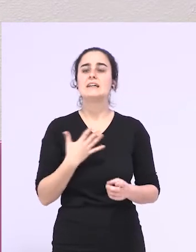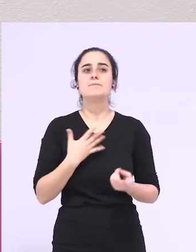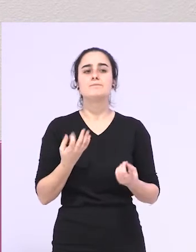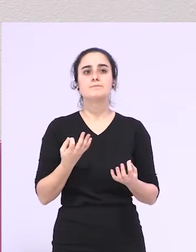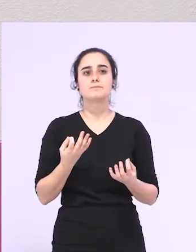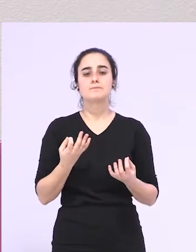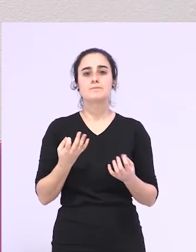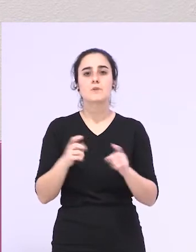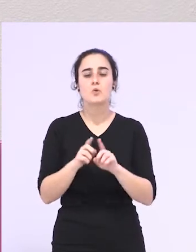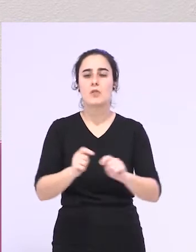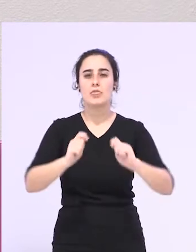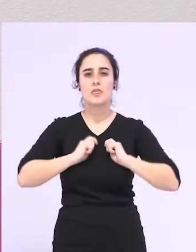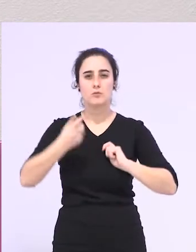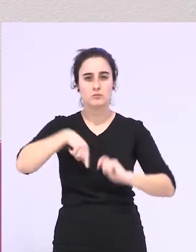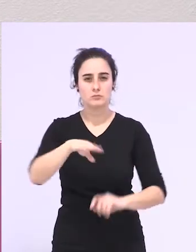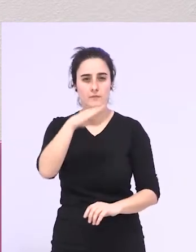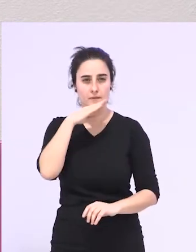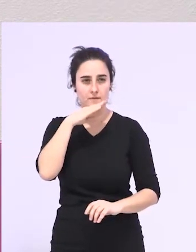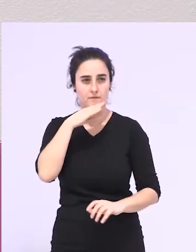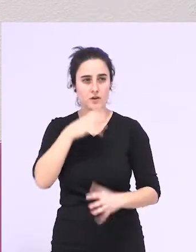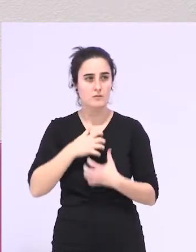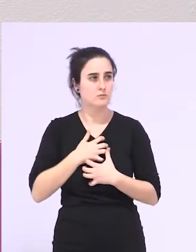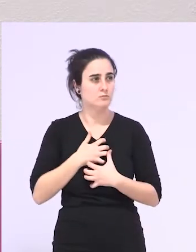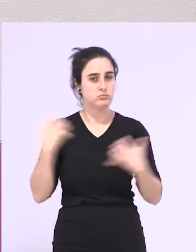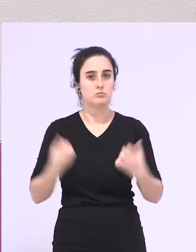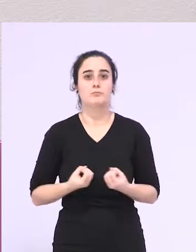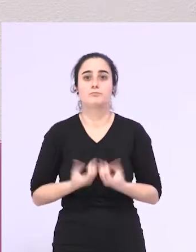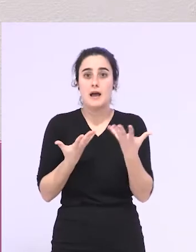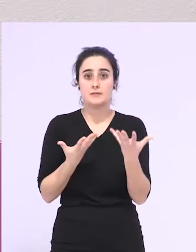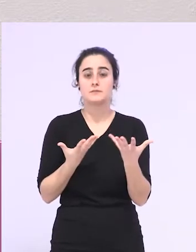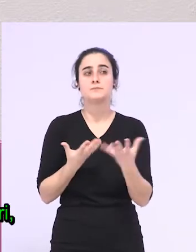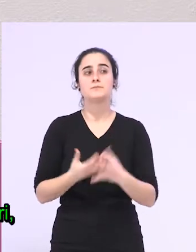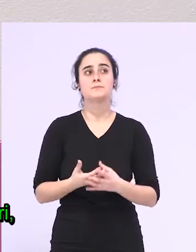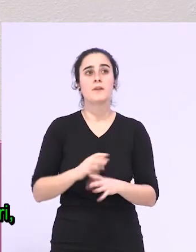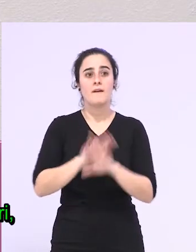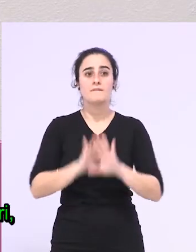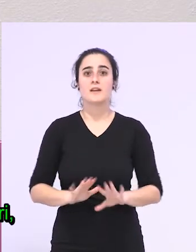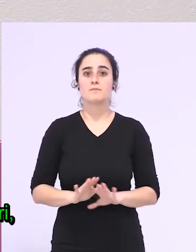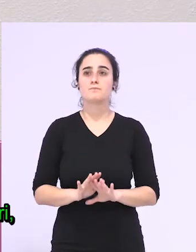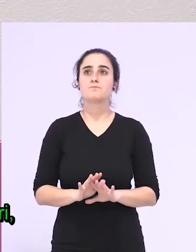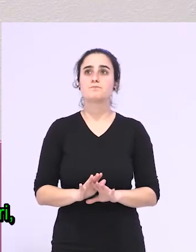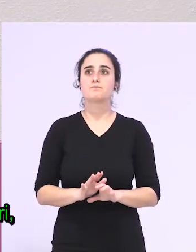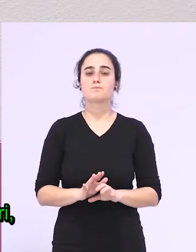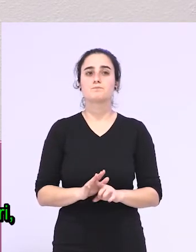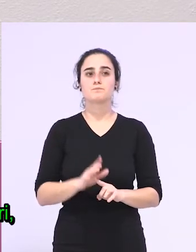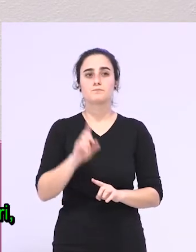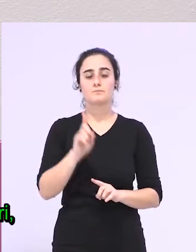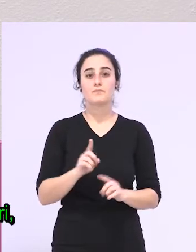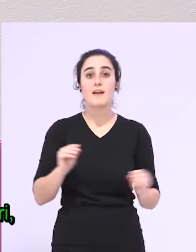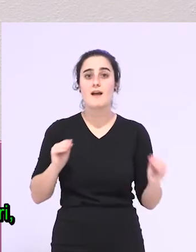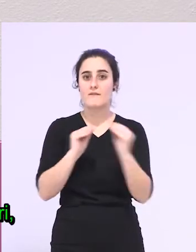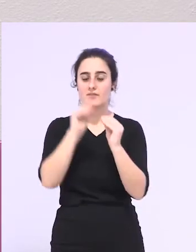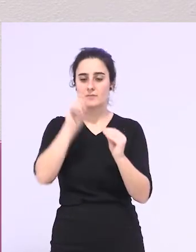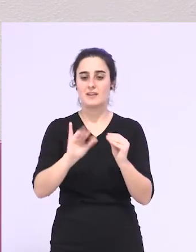Areagotzea, gure aserrea, tripetatik erantzutea. Eta aldi berean daukagu